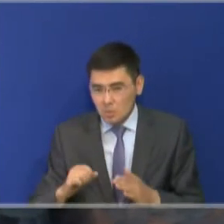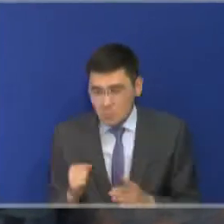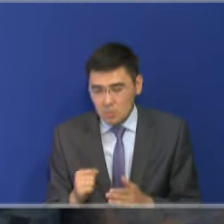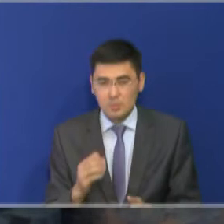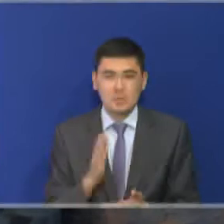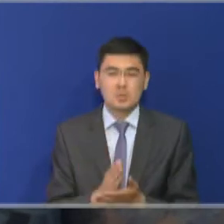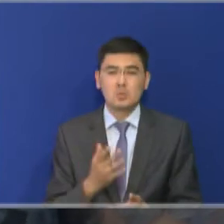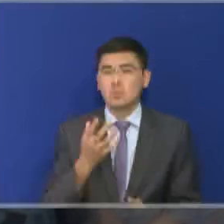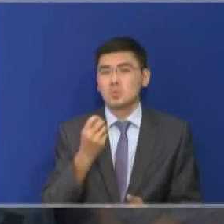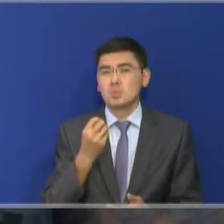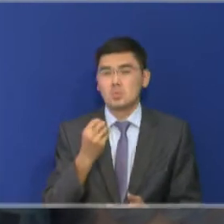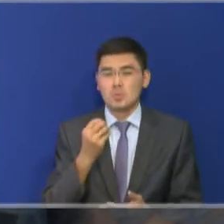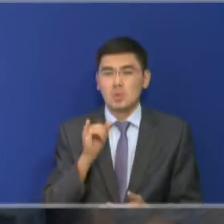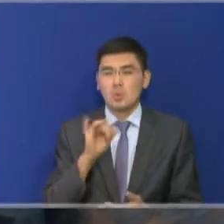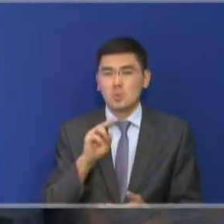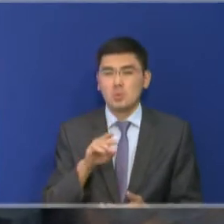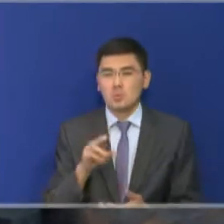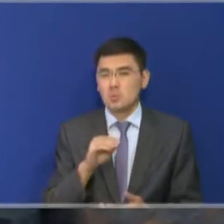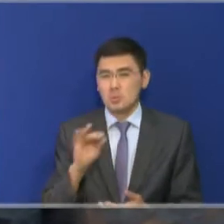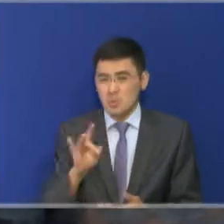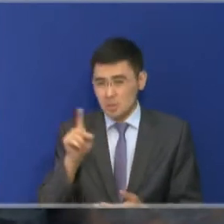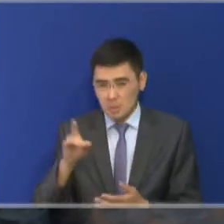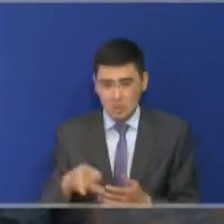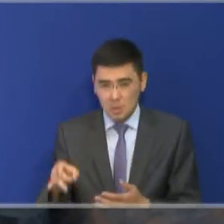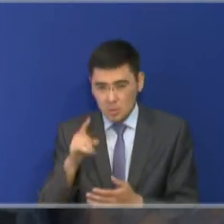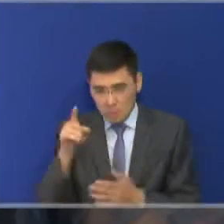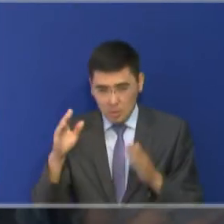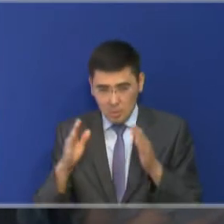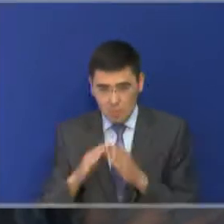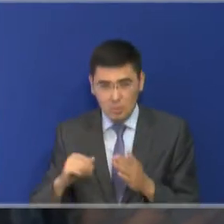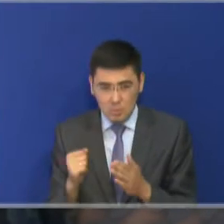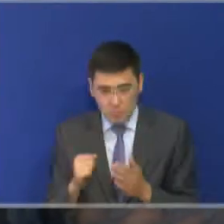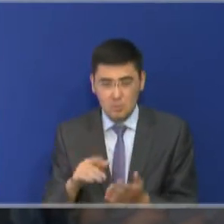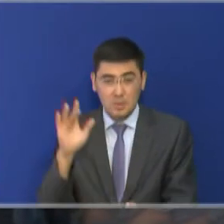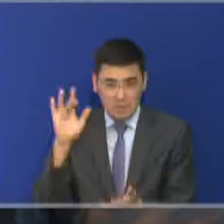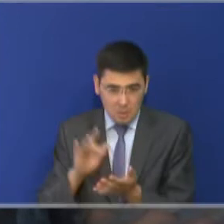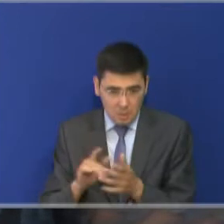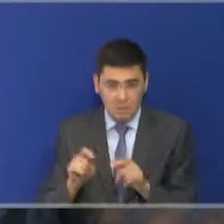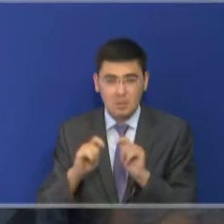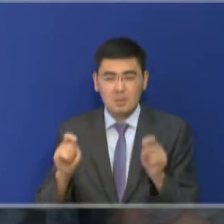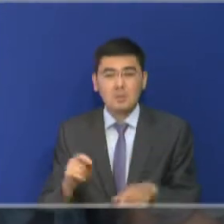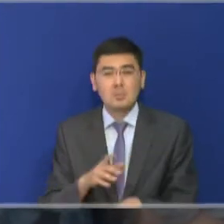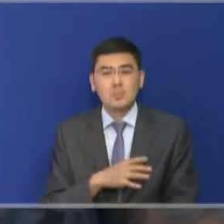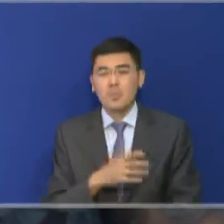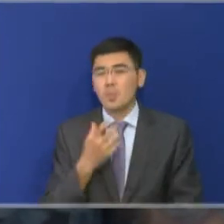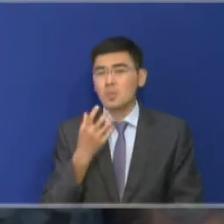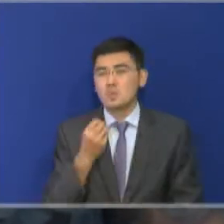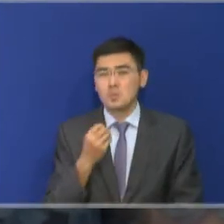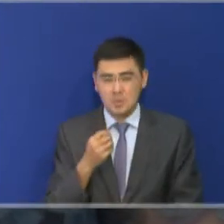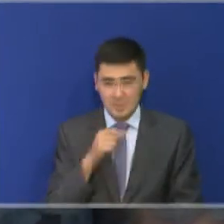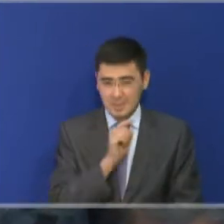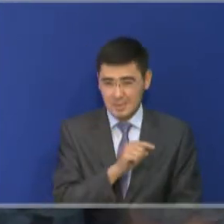жылы Үржар ауданында қоғамдық келісім орталықтары ашылды. Мысалы жаңа айтып кеткендей, бұл